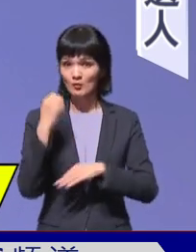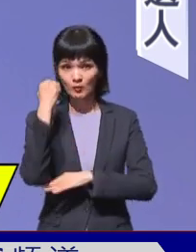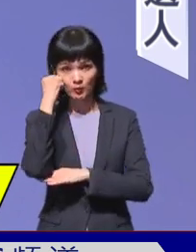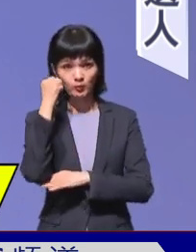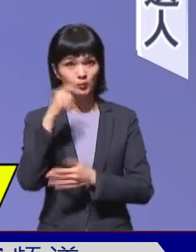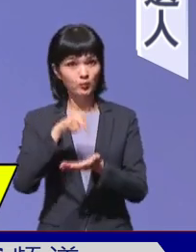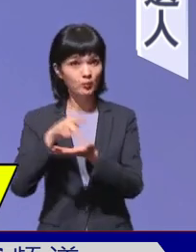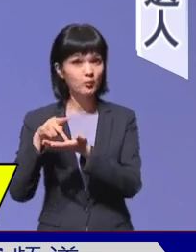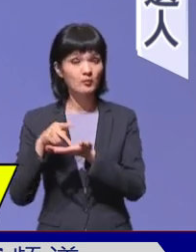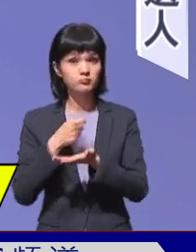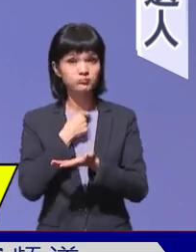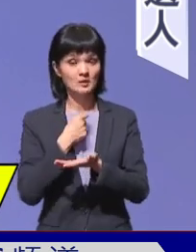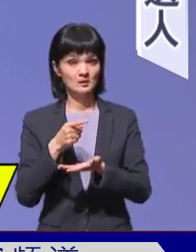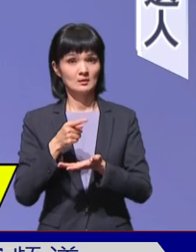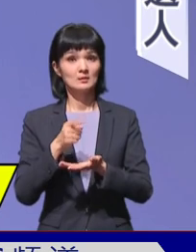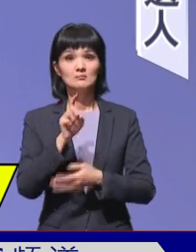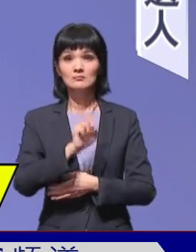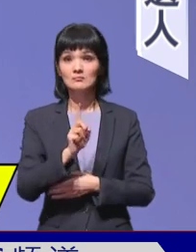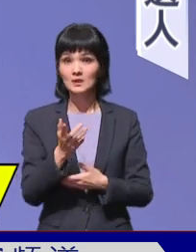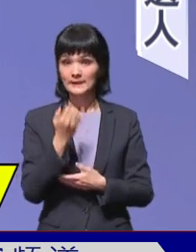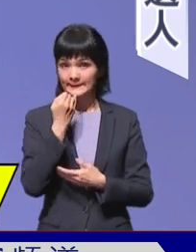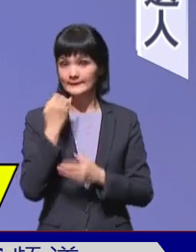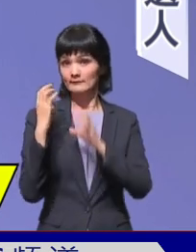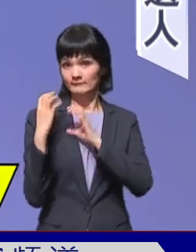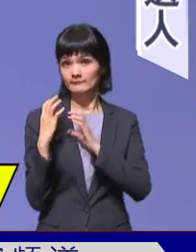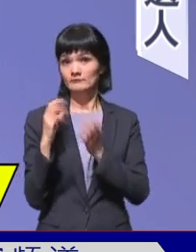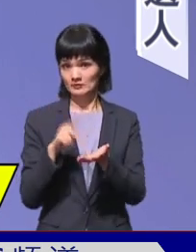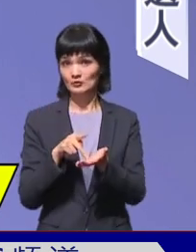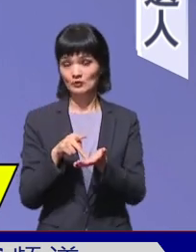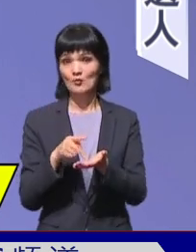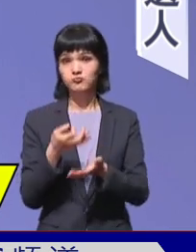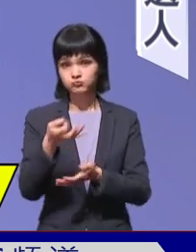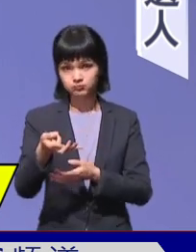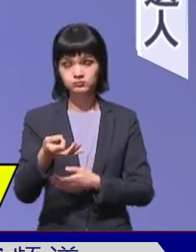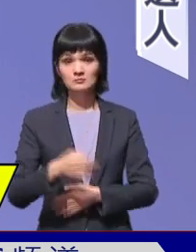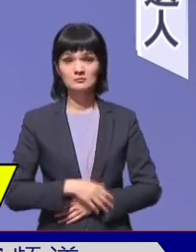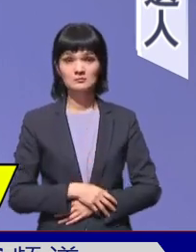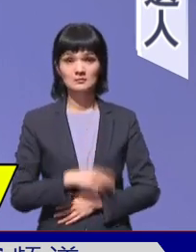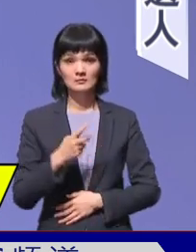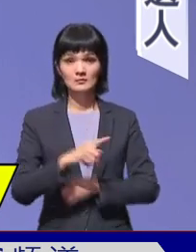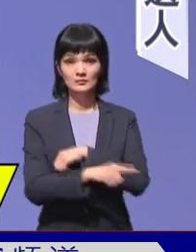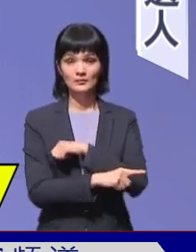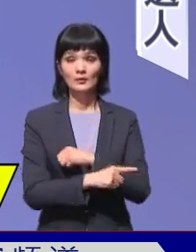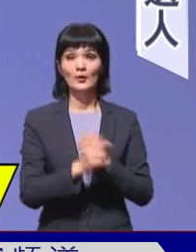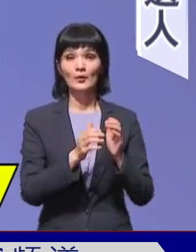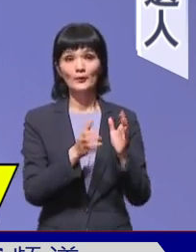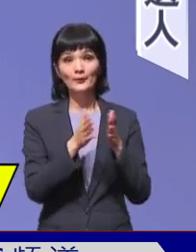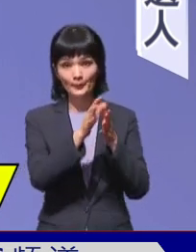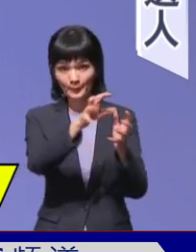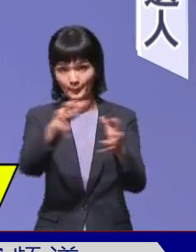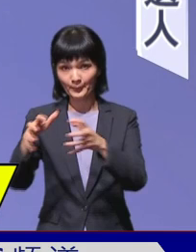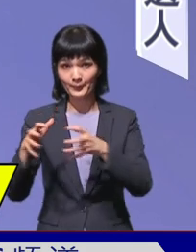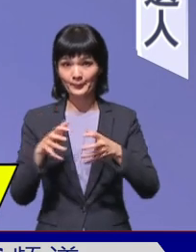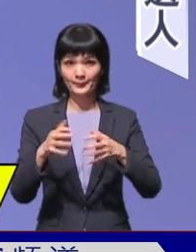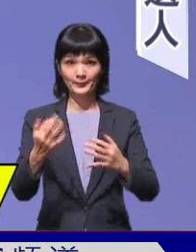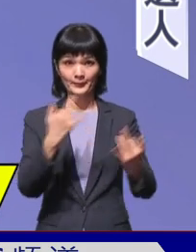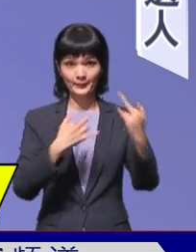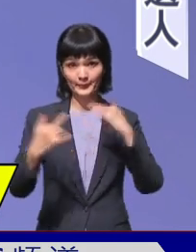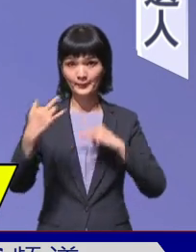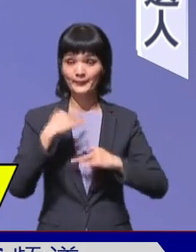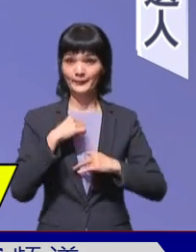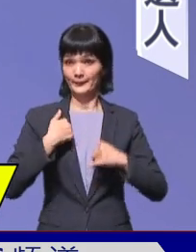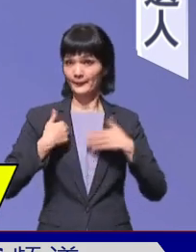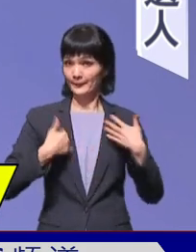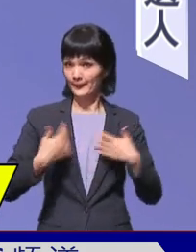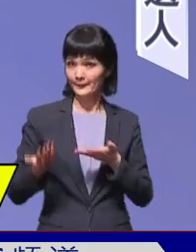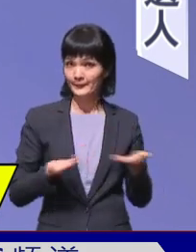所谓的居住单元。居住单元里面最重要的，它是可负担的住宅。最后，我们要打造友善国际的环境，也够欢迎全球的人